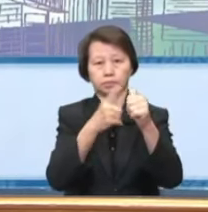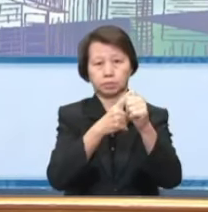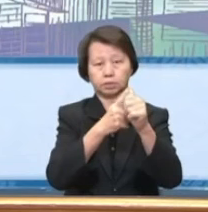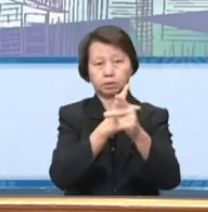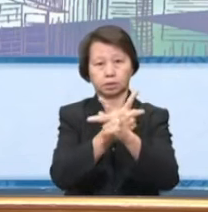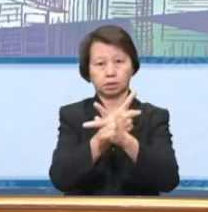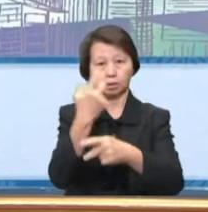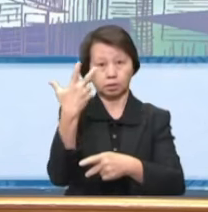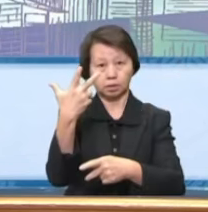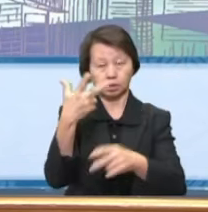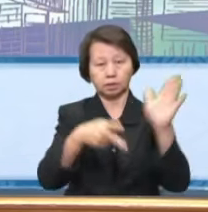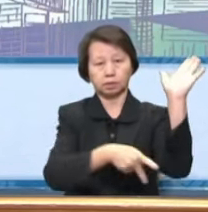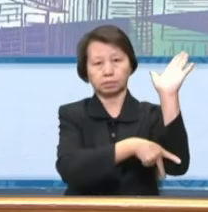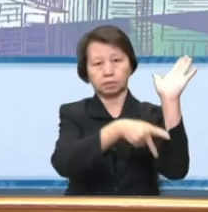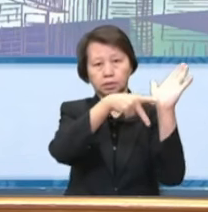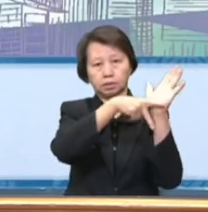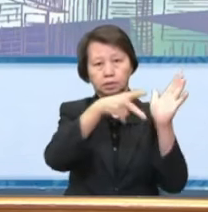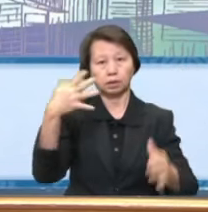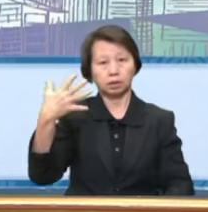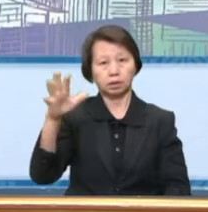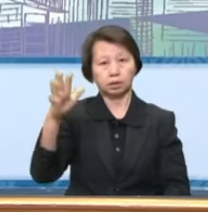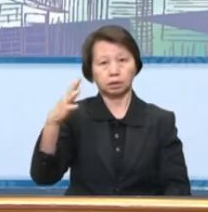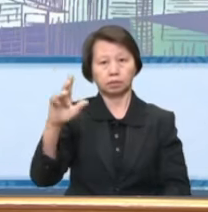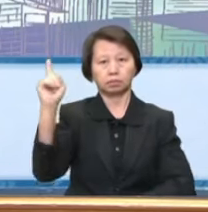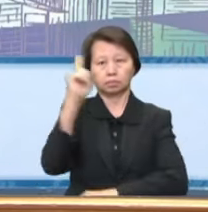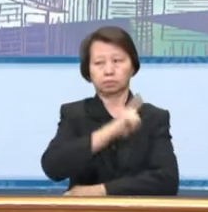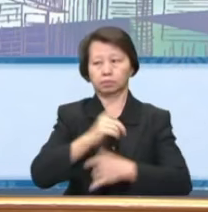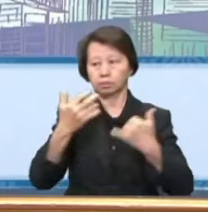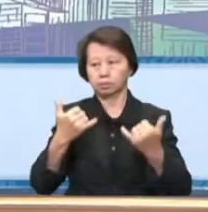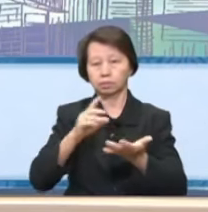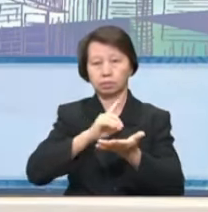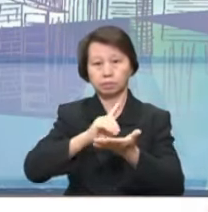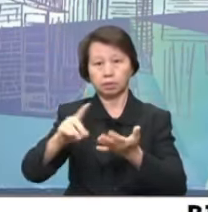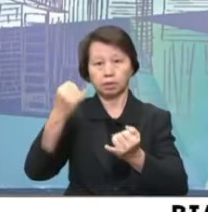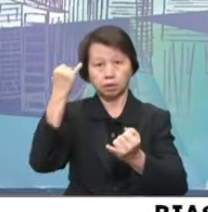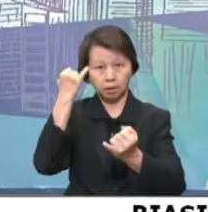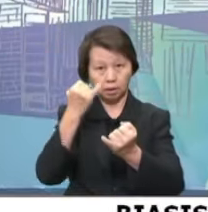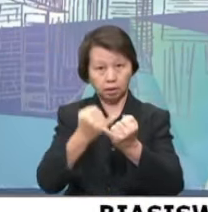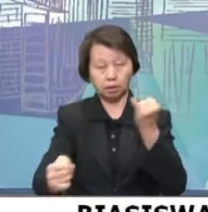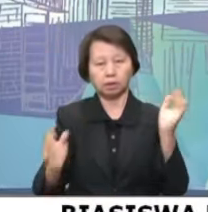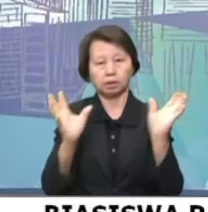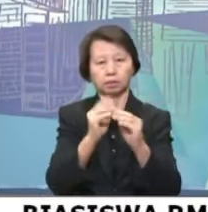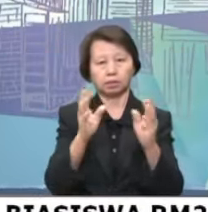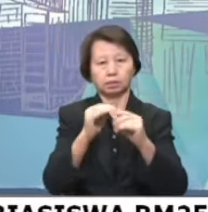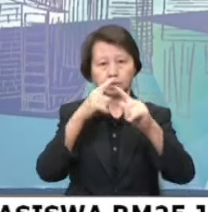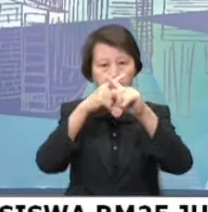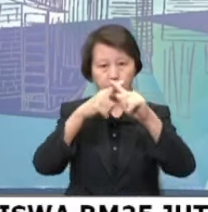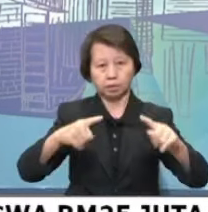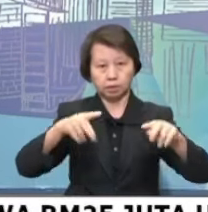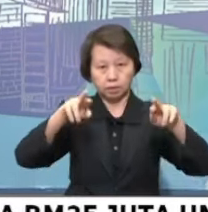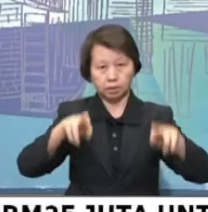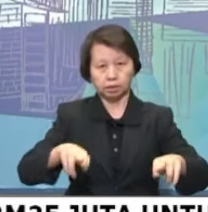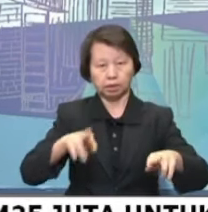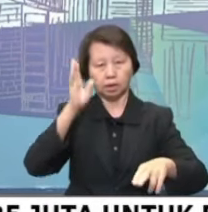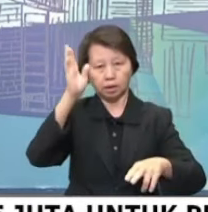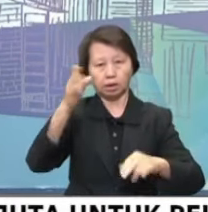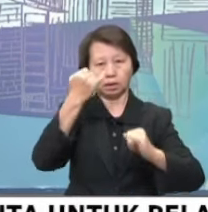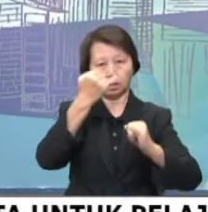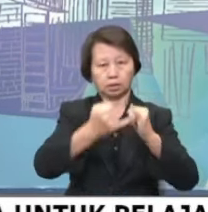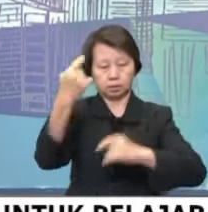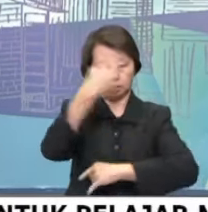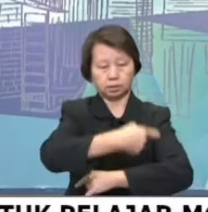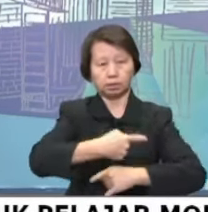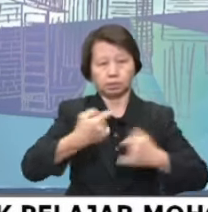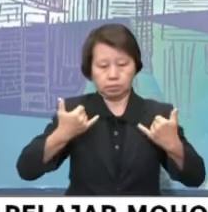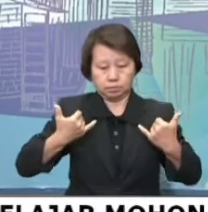penggal ketiga Parlimen ke-15. Dan hari ini merupakan minggu terakhir bagi persidangan Dewan Rakyat yang juga akan berakhir hari